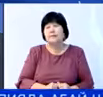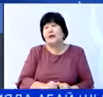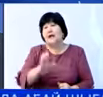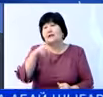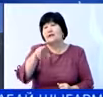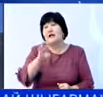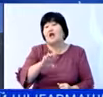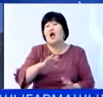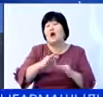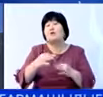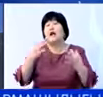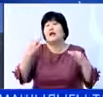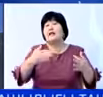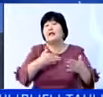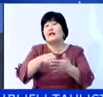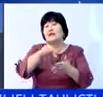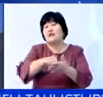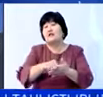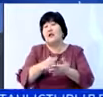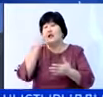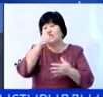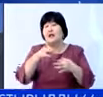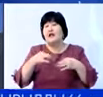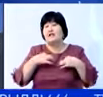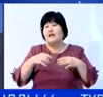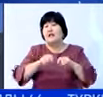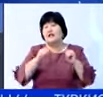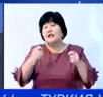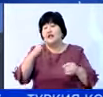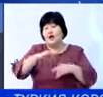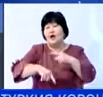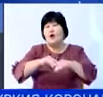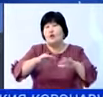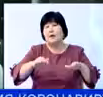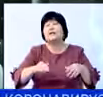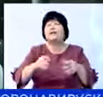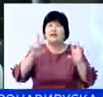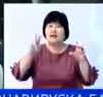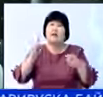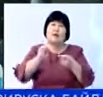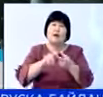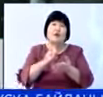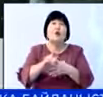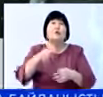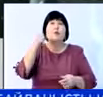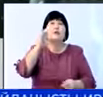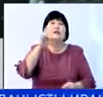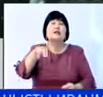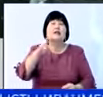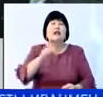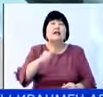Сырдария ауданында еріктілер жылы салтанатты түрде ашылды. Шара еріктілердің ұрпақтары тақырыбын арқау етті. Бұл жылға